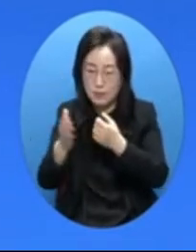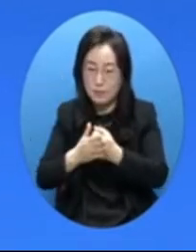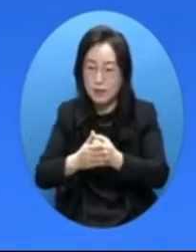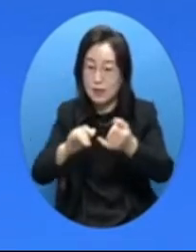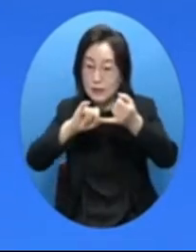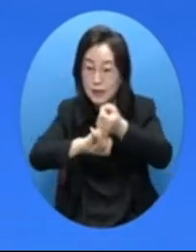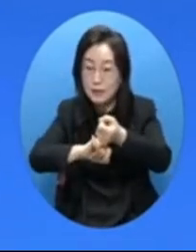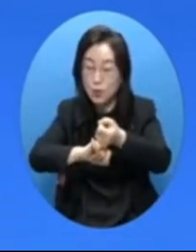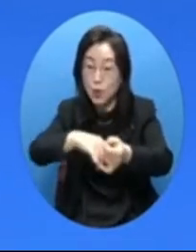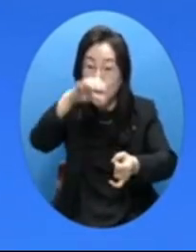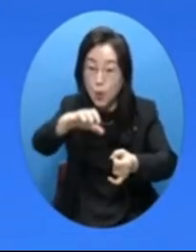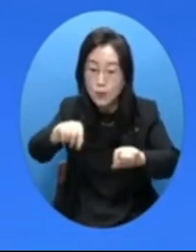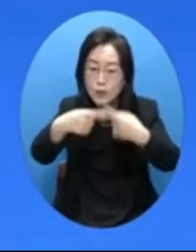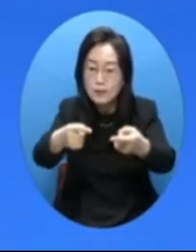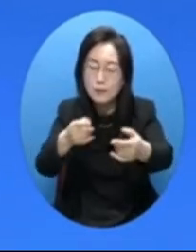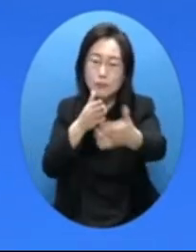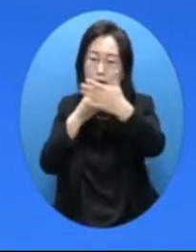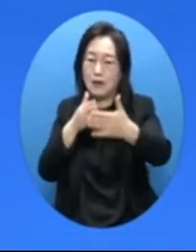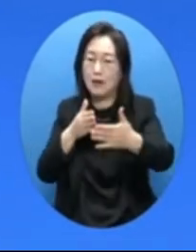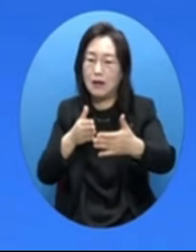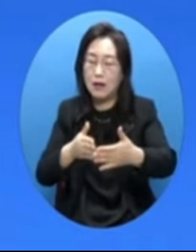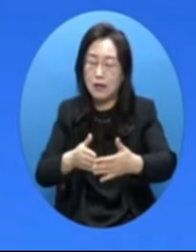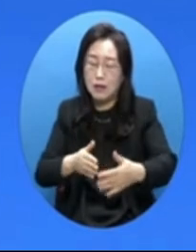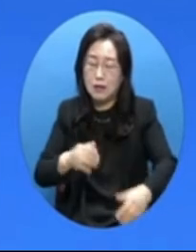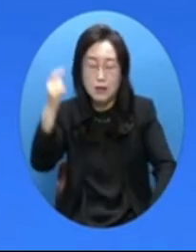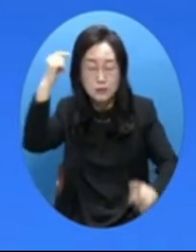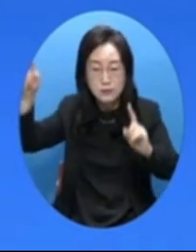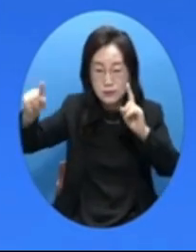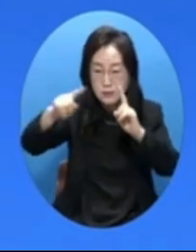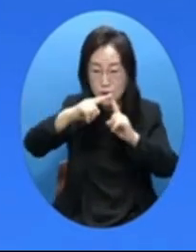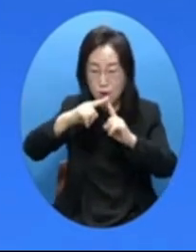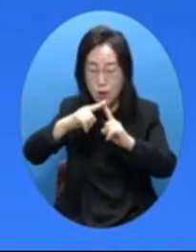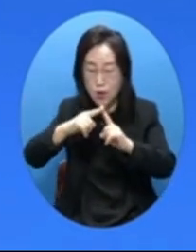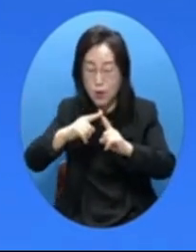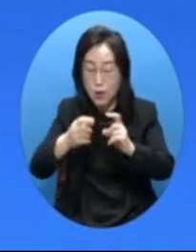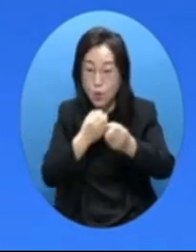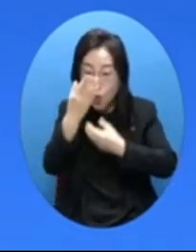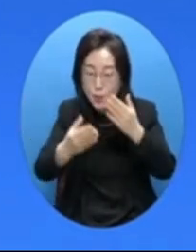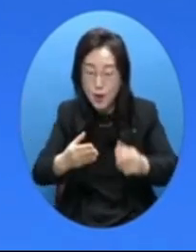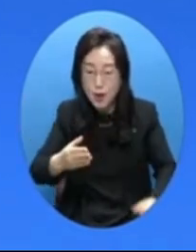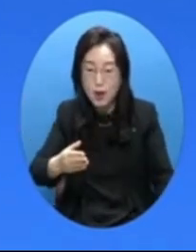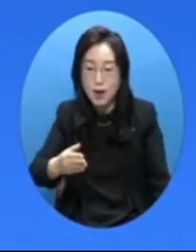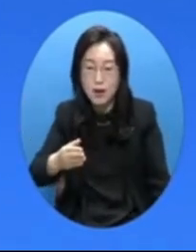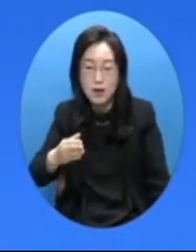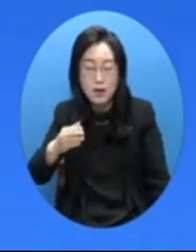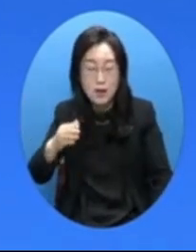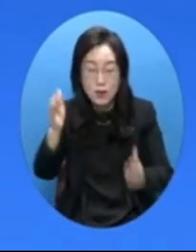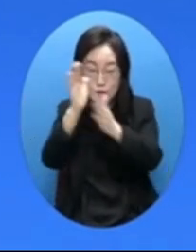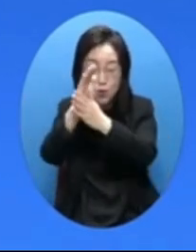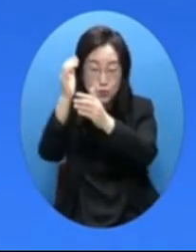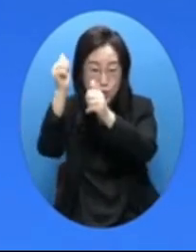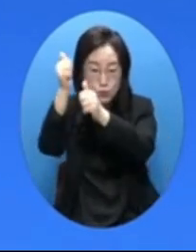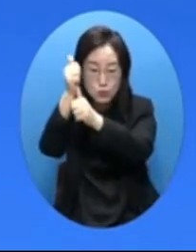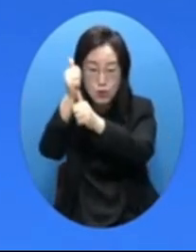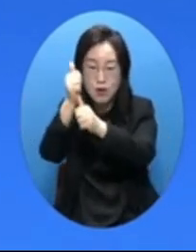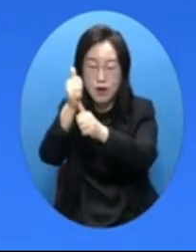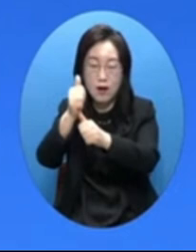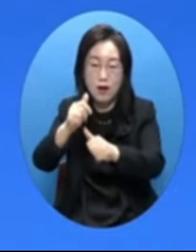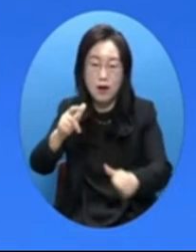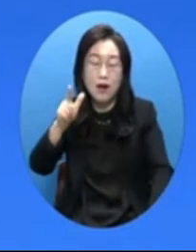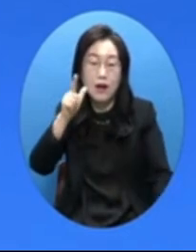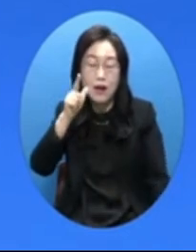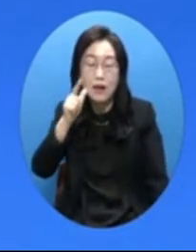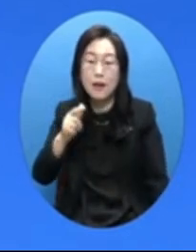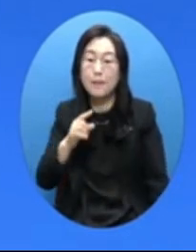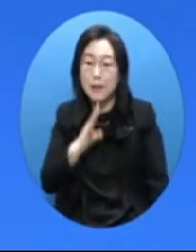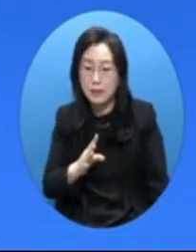약속의 땅 가나안에 들어가지 못하고 오직 긍정의 고백을 한 여호수아 갈렙만 가나안 땅에 들어가고 나머지 모든 사람은 광야에서 돌다가